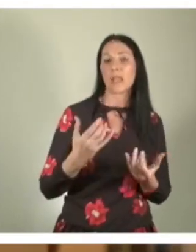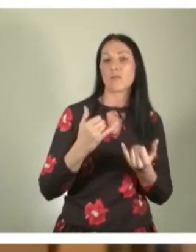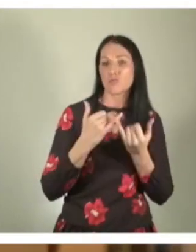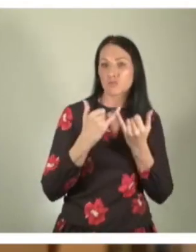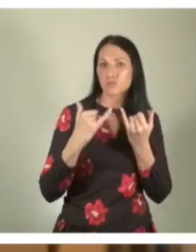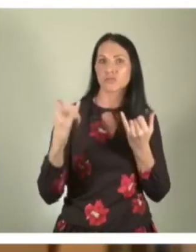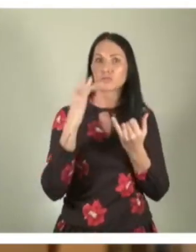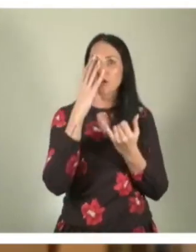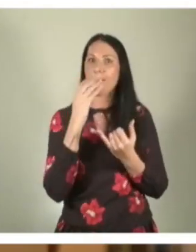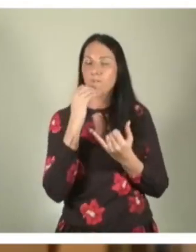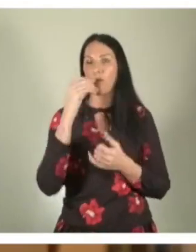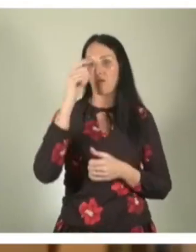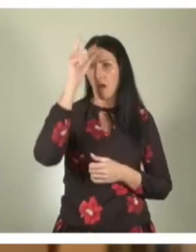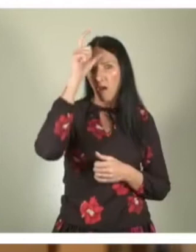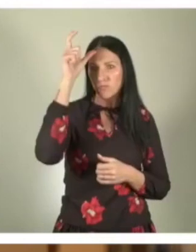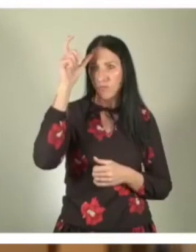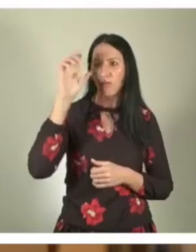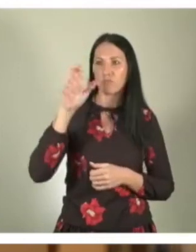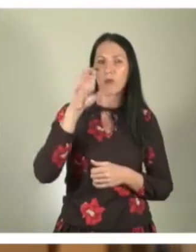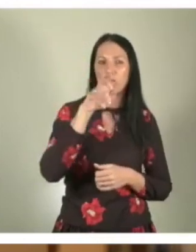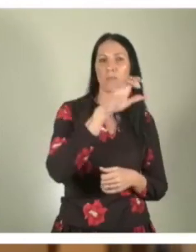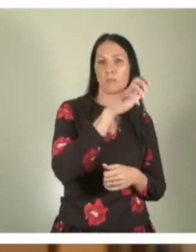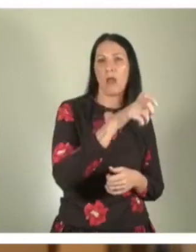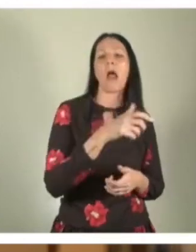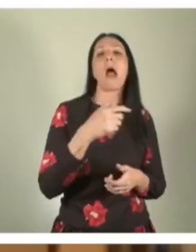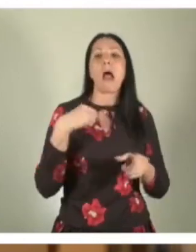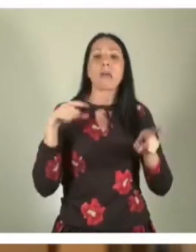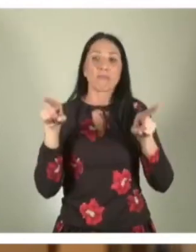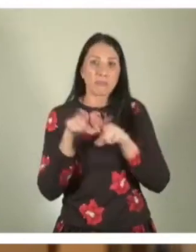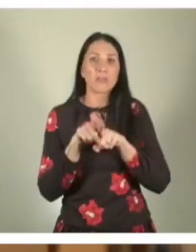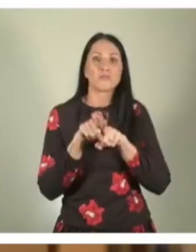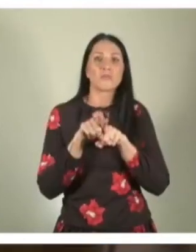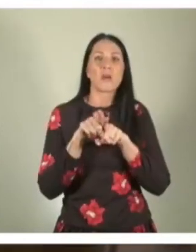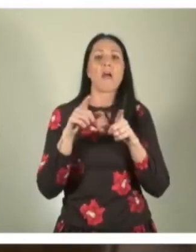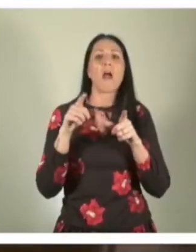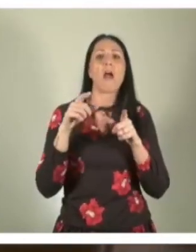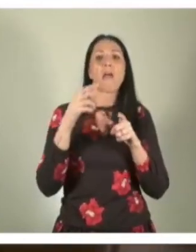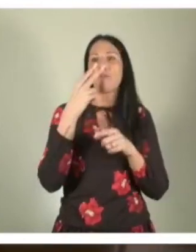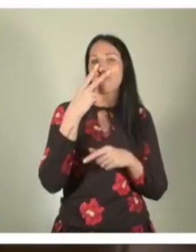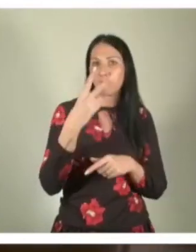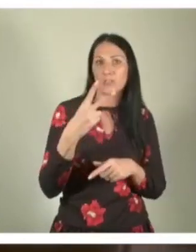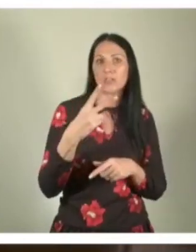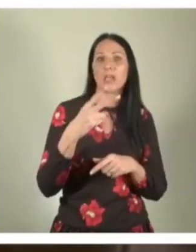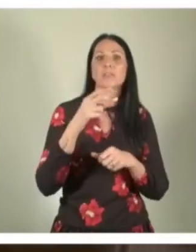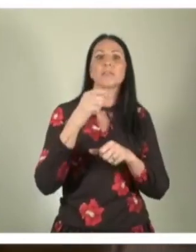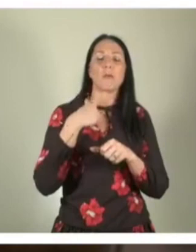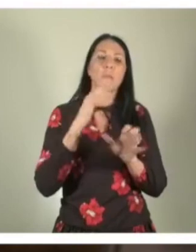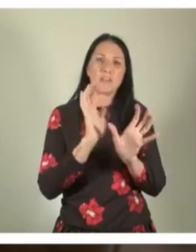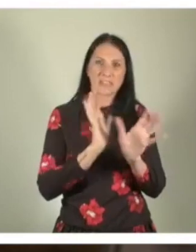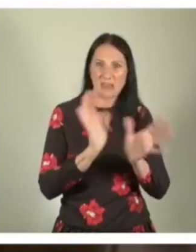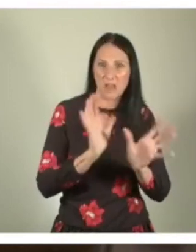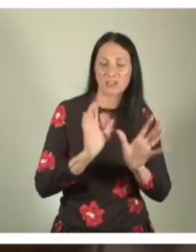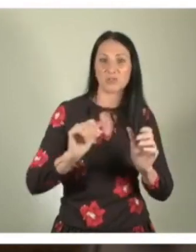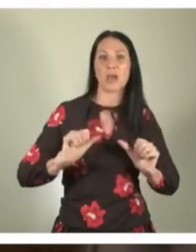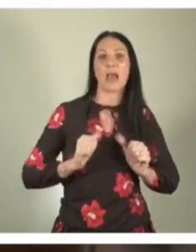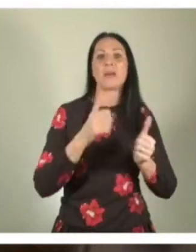względem reprezentowanych obszarów, ale również jasno widać, że zadbaliśmy o to, by w